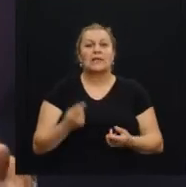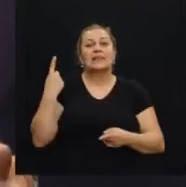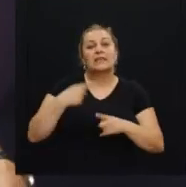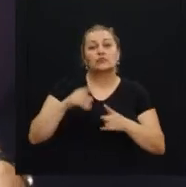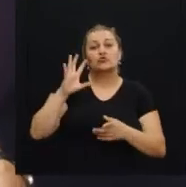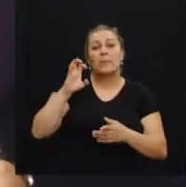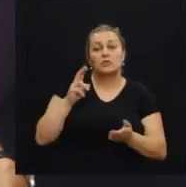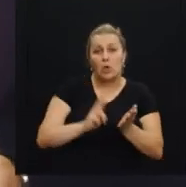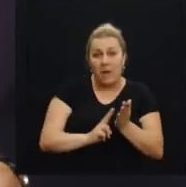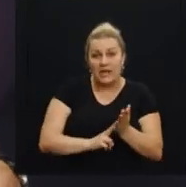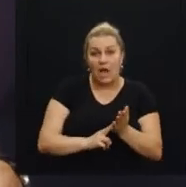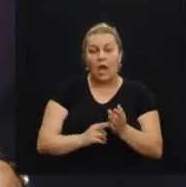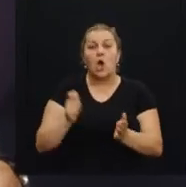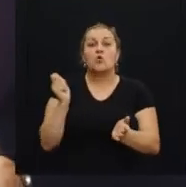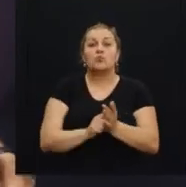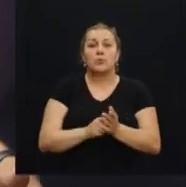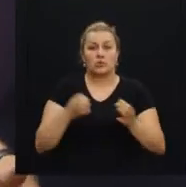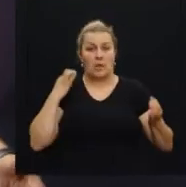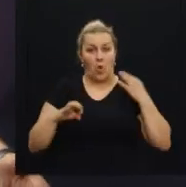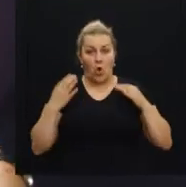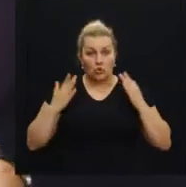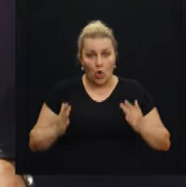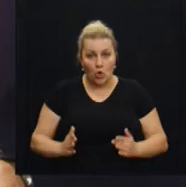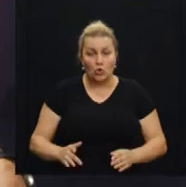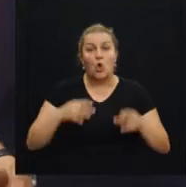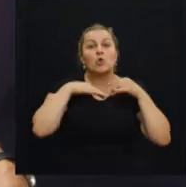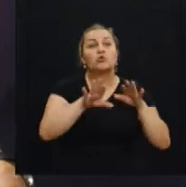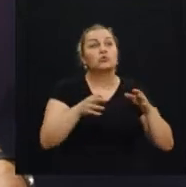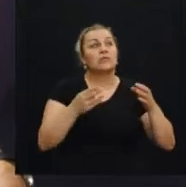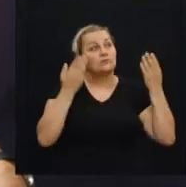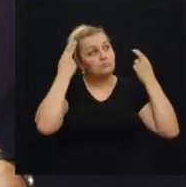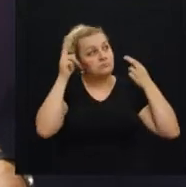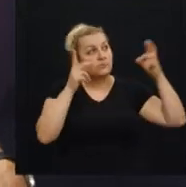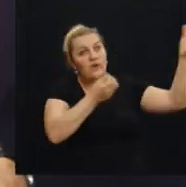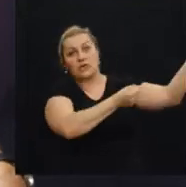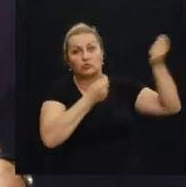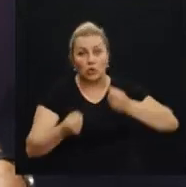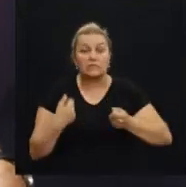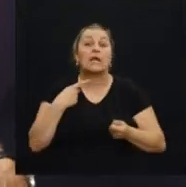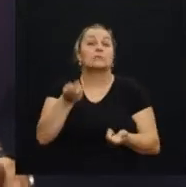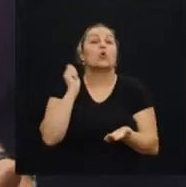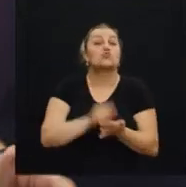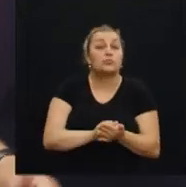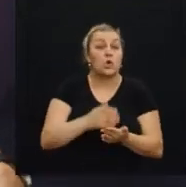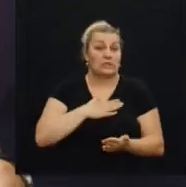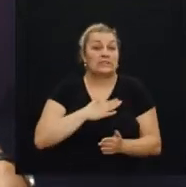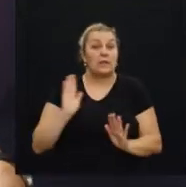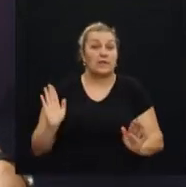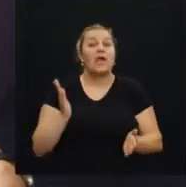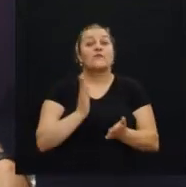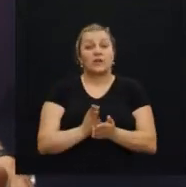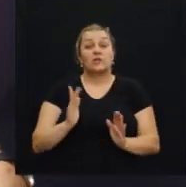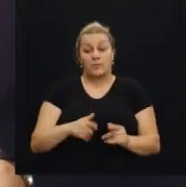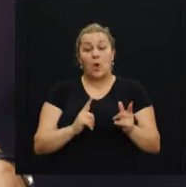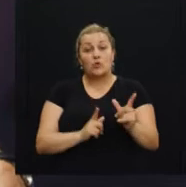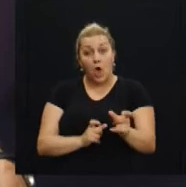1500 maraka, kupio sam odoru, donosili su ljudi izvani i ja sam to kupio i već sam bio naoružan